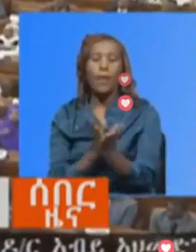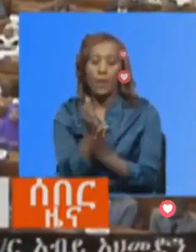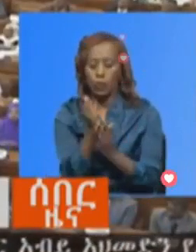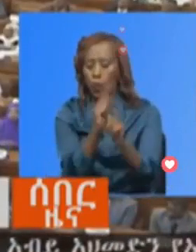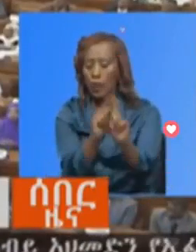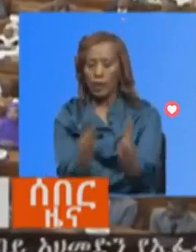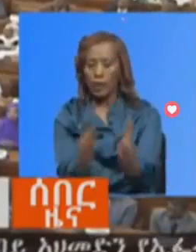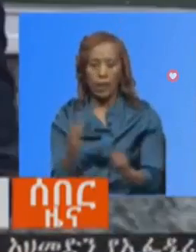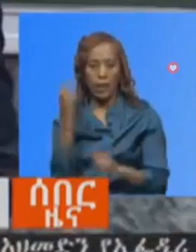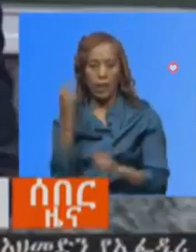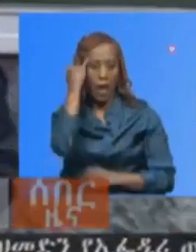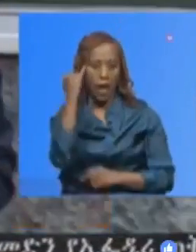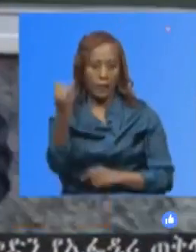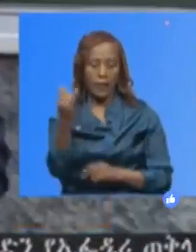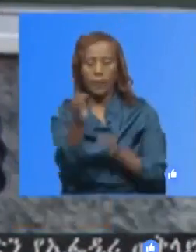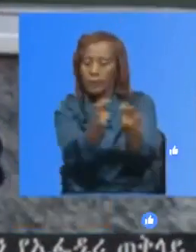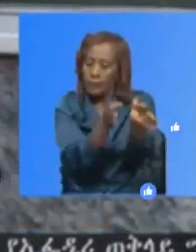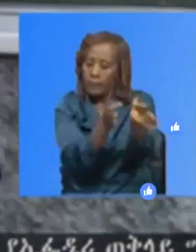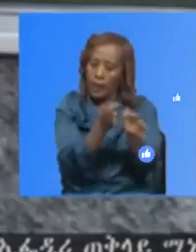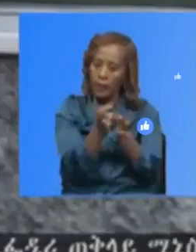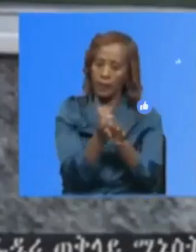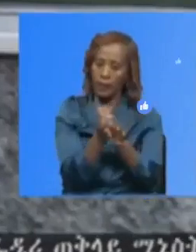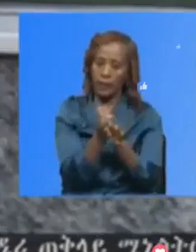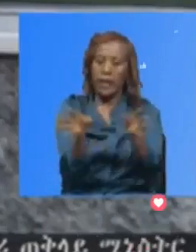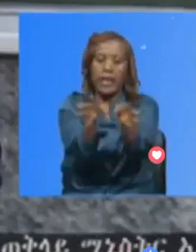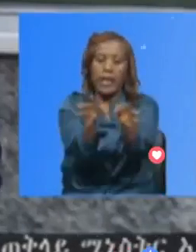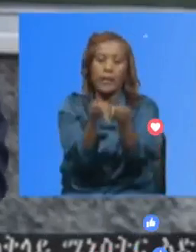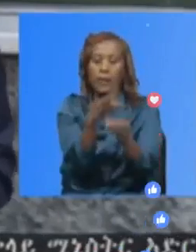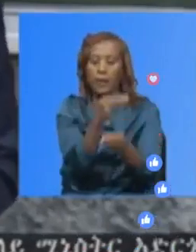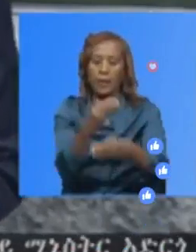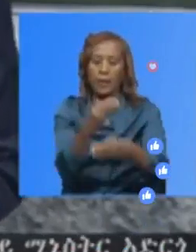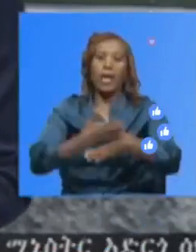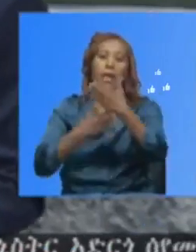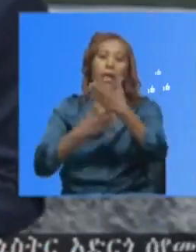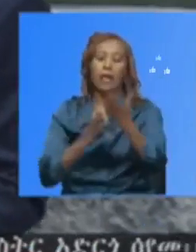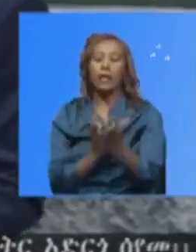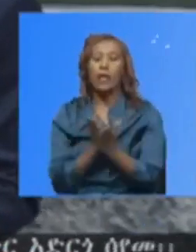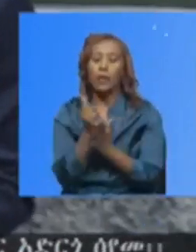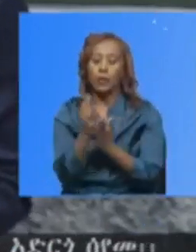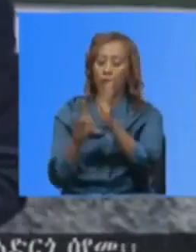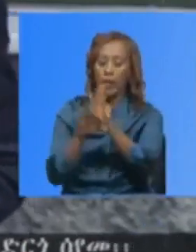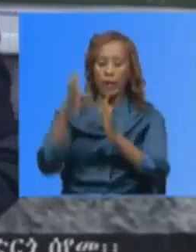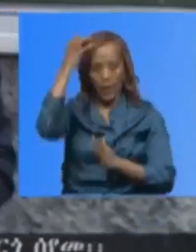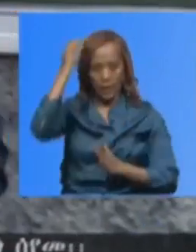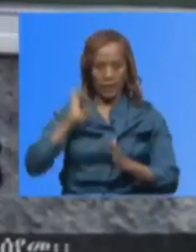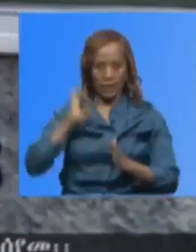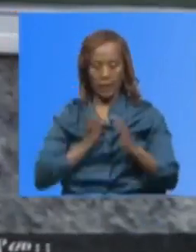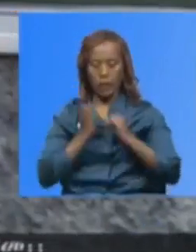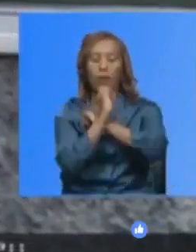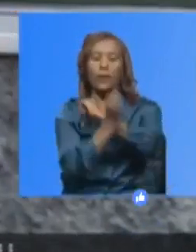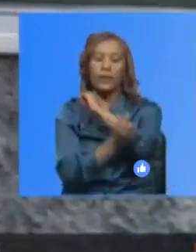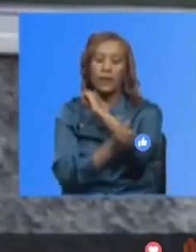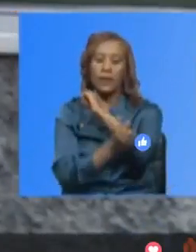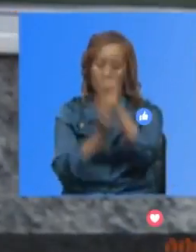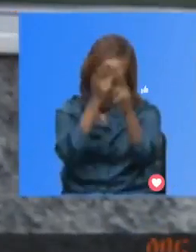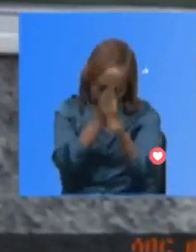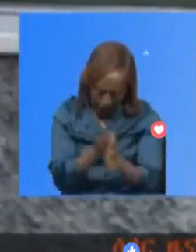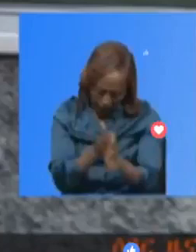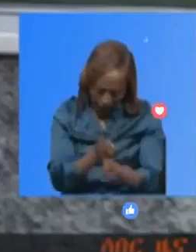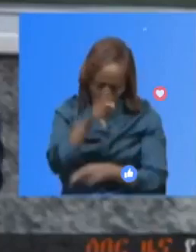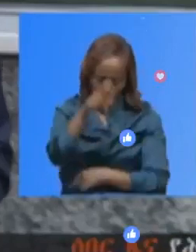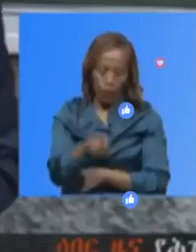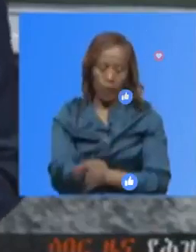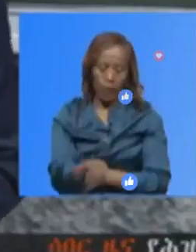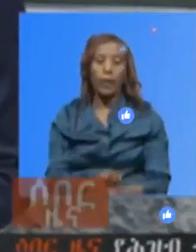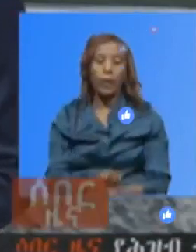በተለይም ሐሳብን የመግለጽ የመሰባሰብና የመደራጀት መብቶች በህገ መንግስታችን መሰረት ሊከበሩ